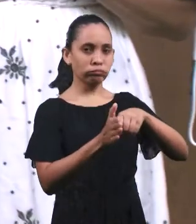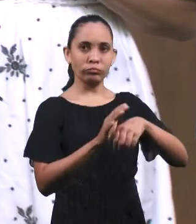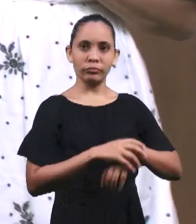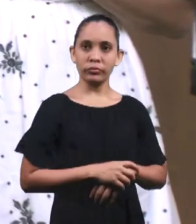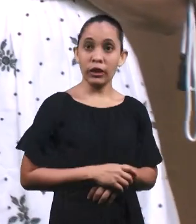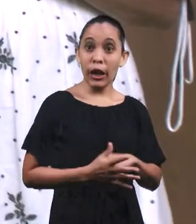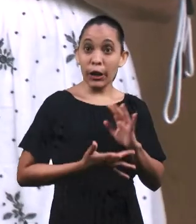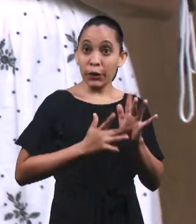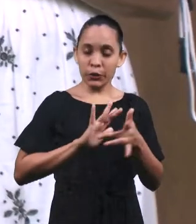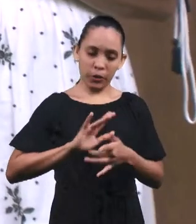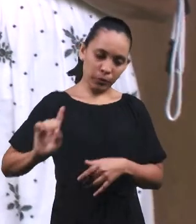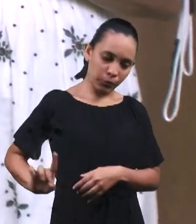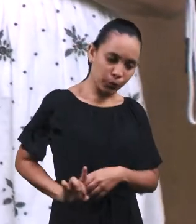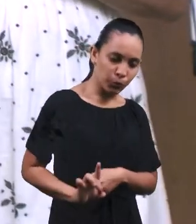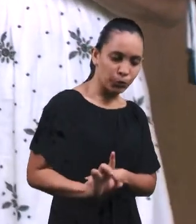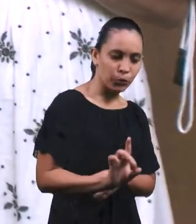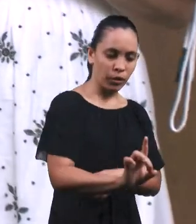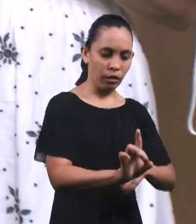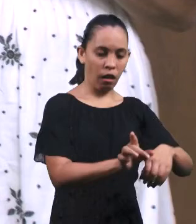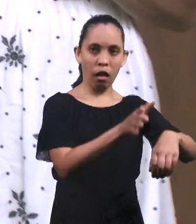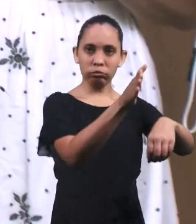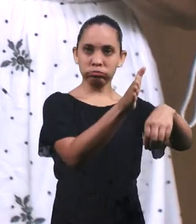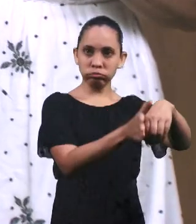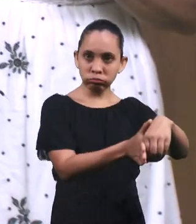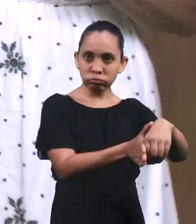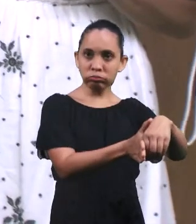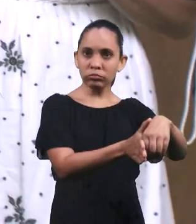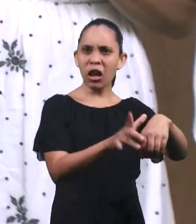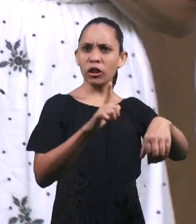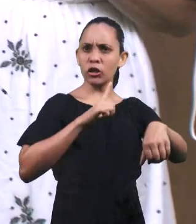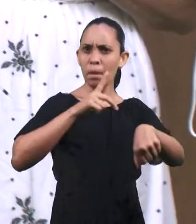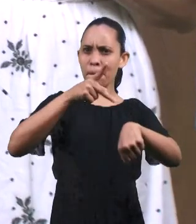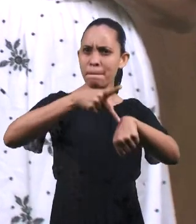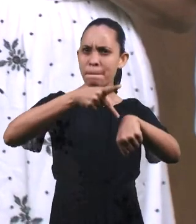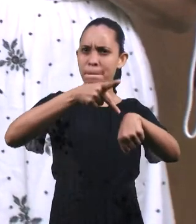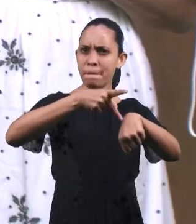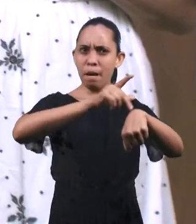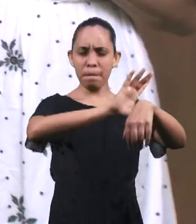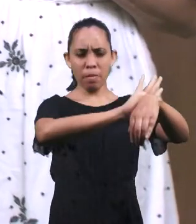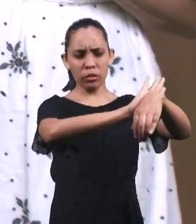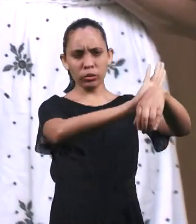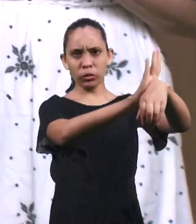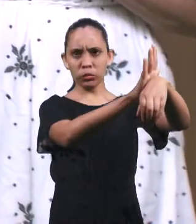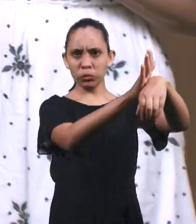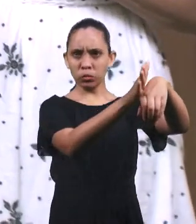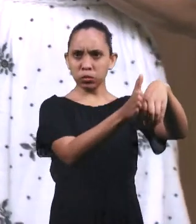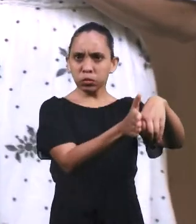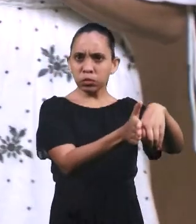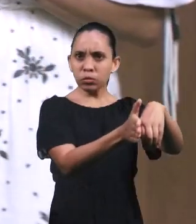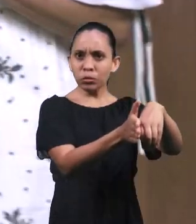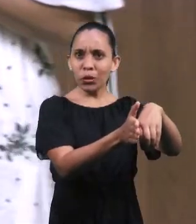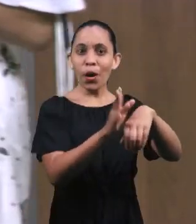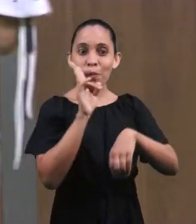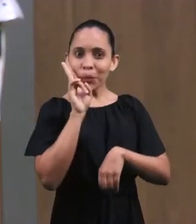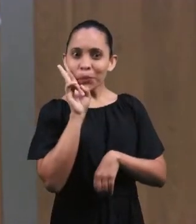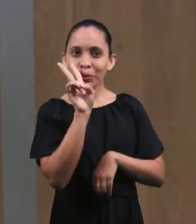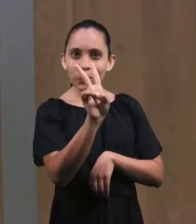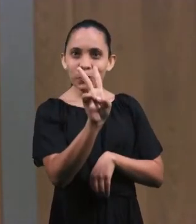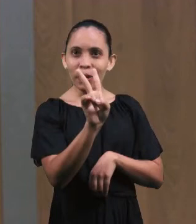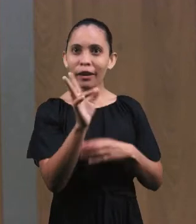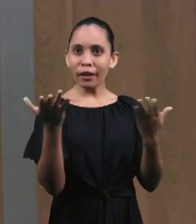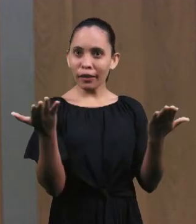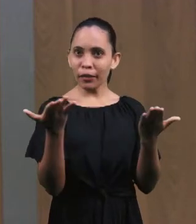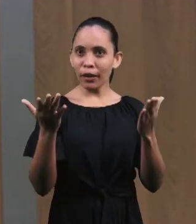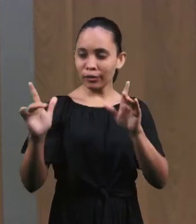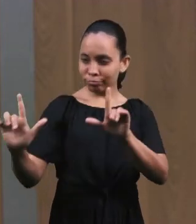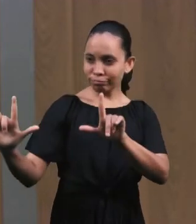mis. Jésus arrive où il avait mis, il avait une grosse pierre qui couvrait la place. Nous allons voir, il avait une